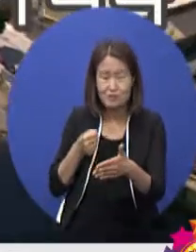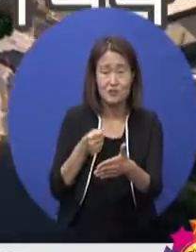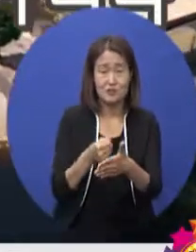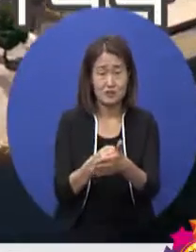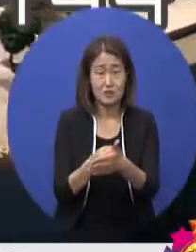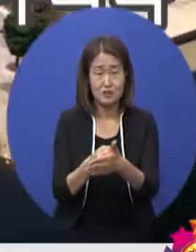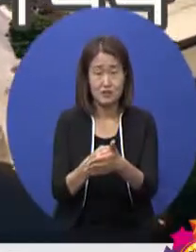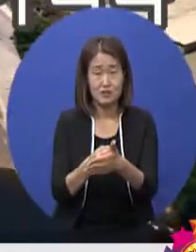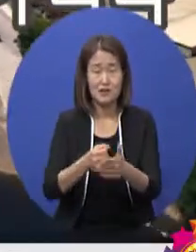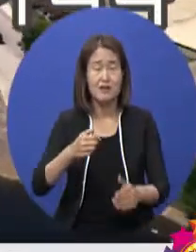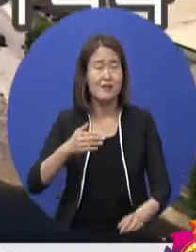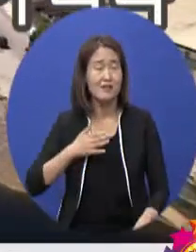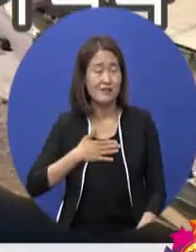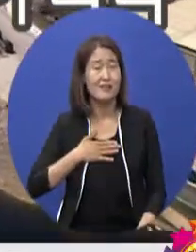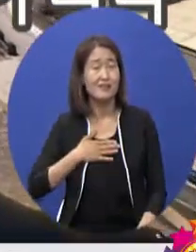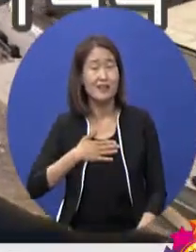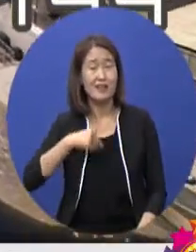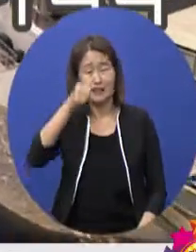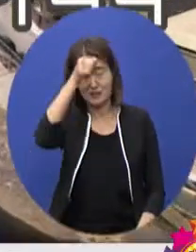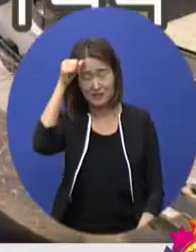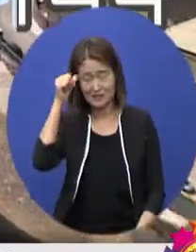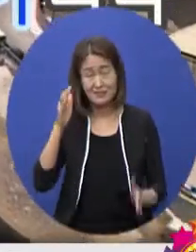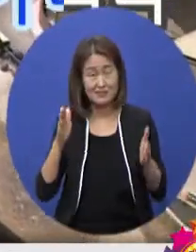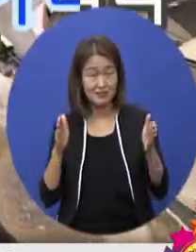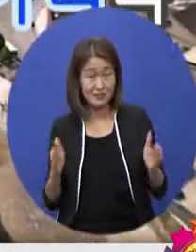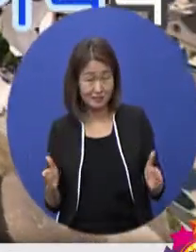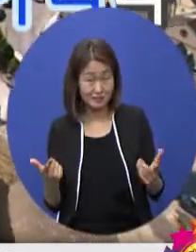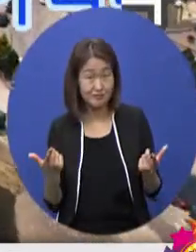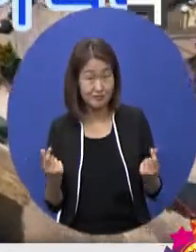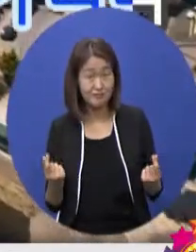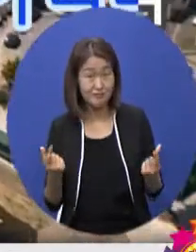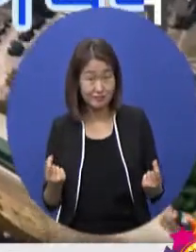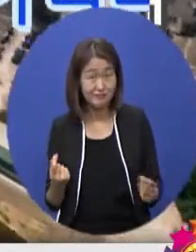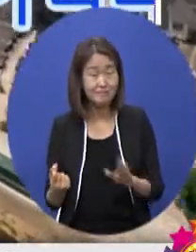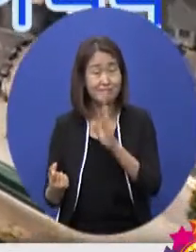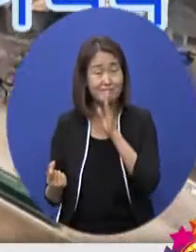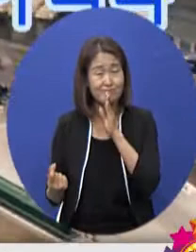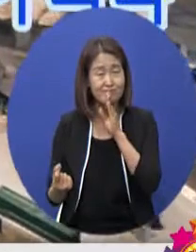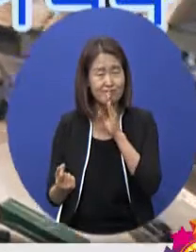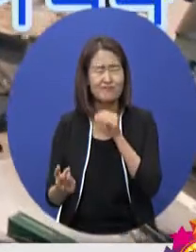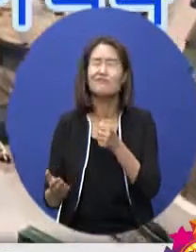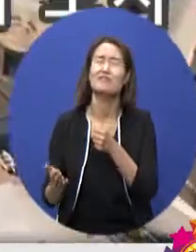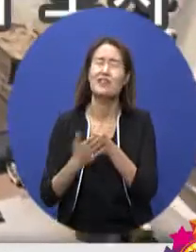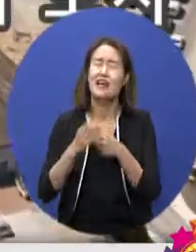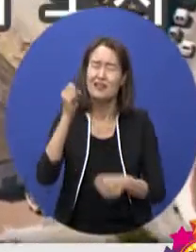어차피 내가 택한 길이 아니야